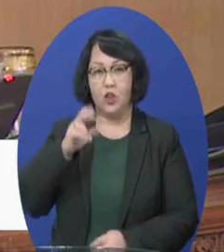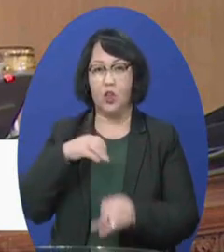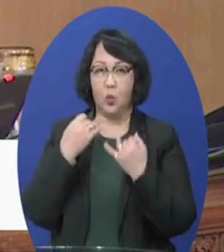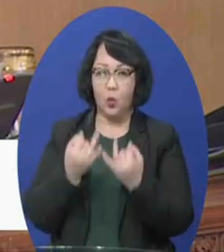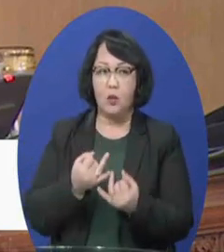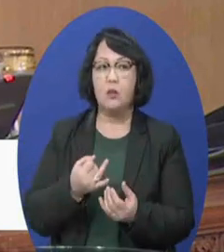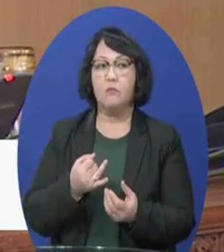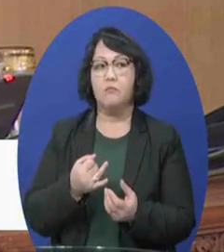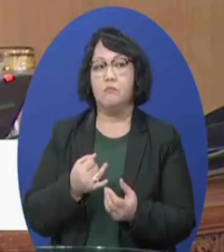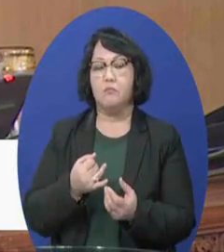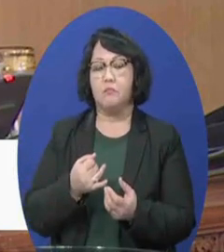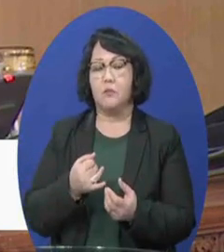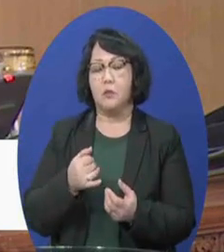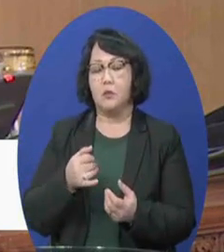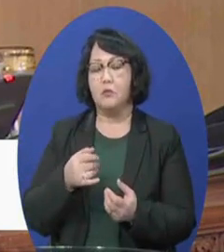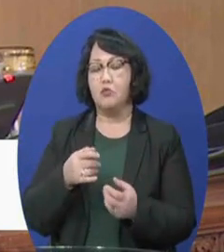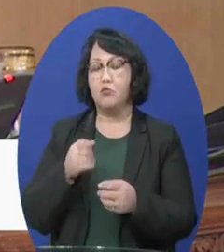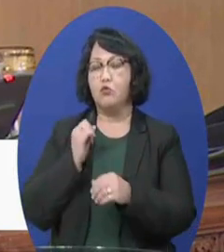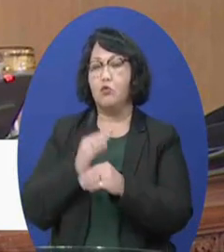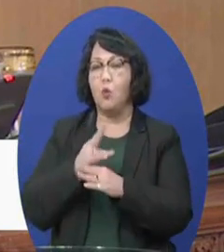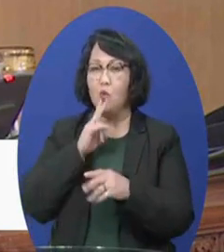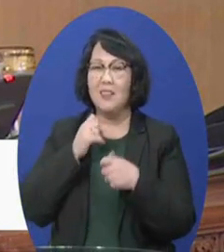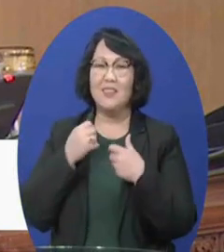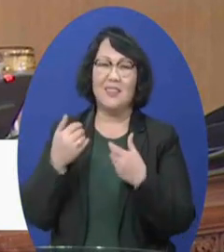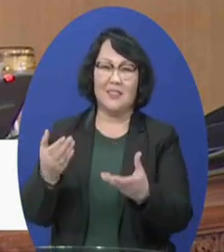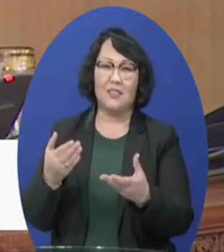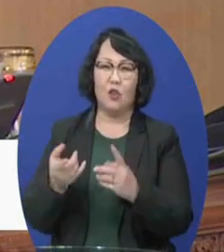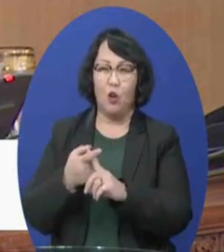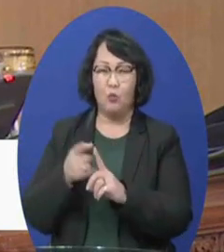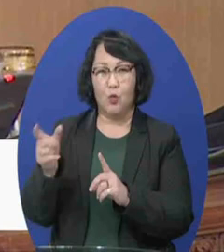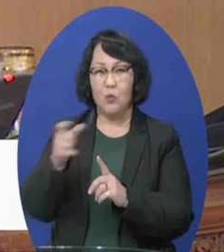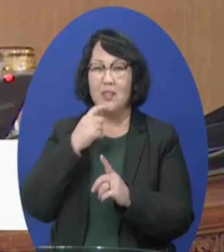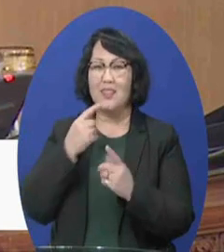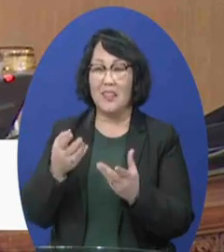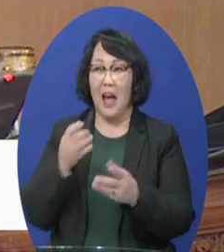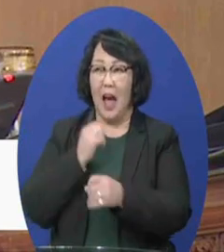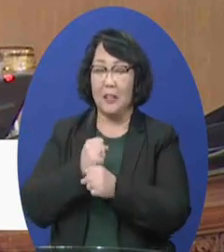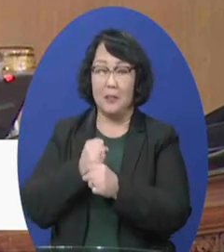байсан. Наад албан тушаалууч нь мөнх юм биш шүү.